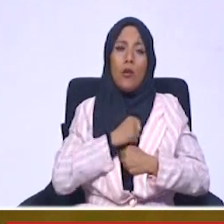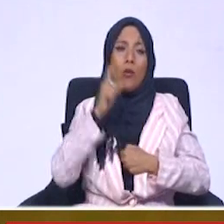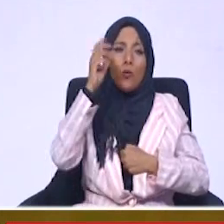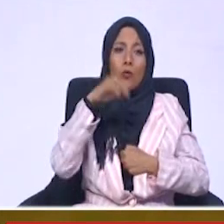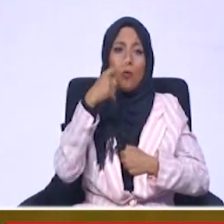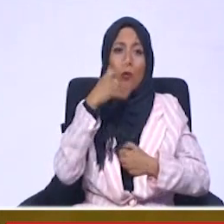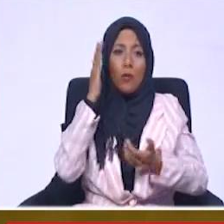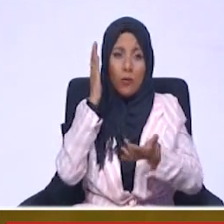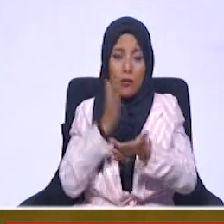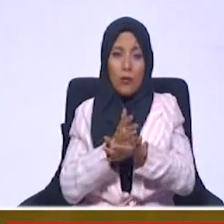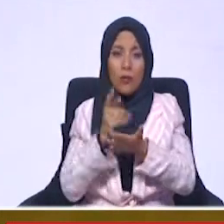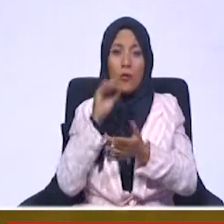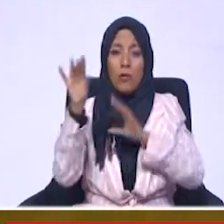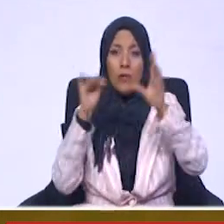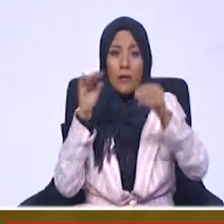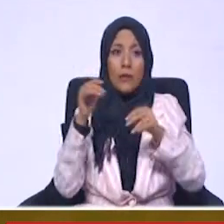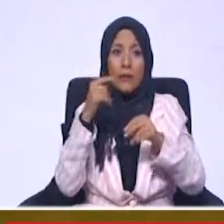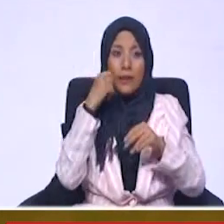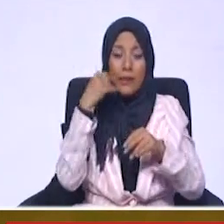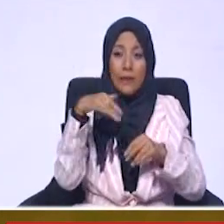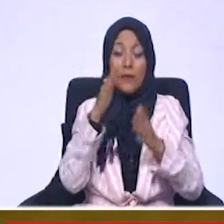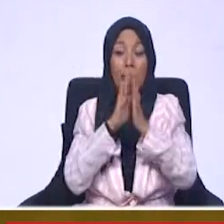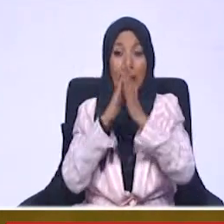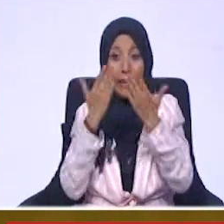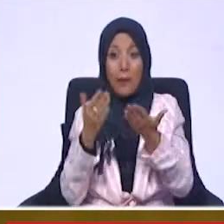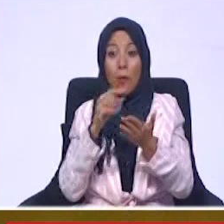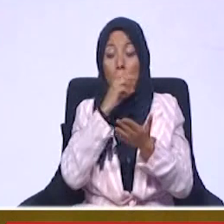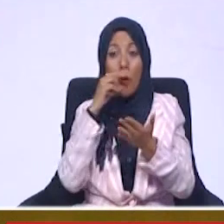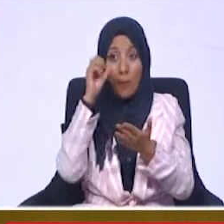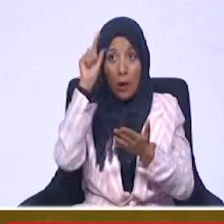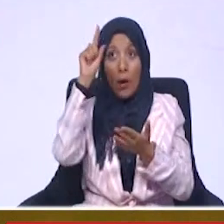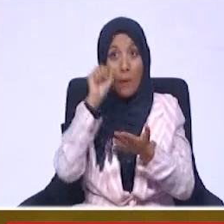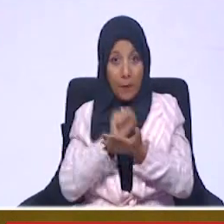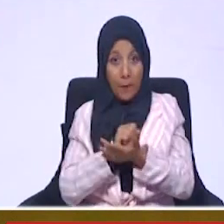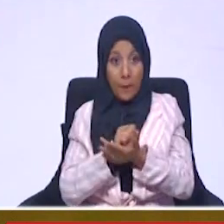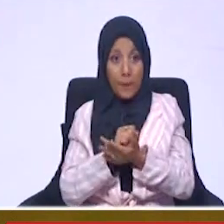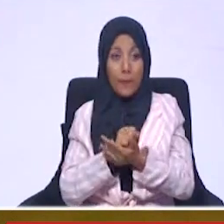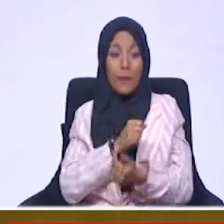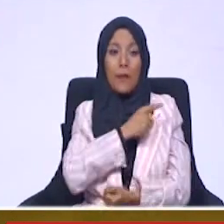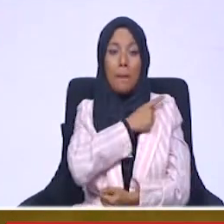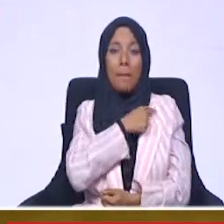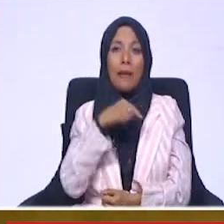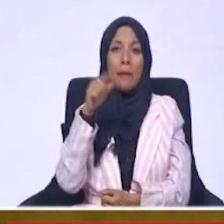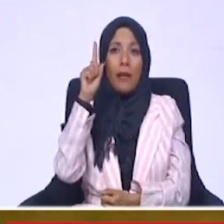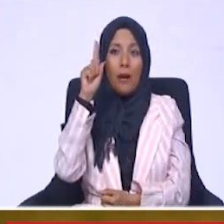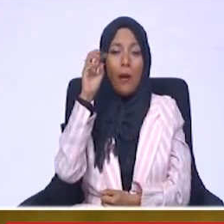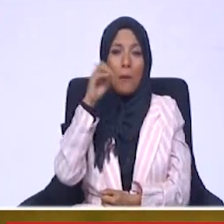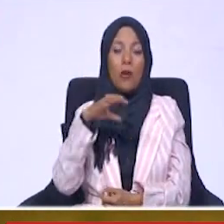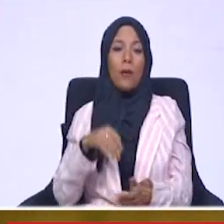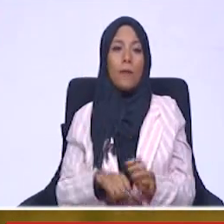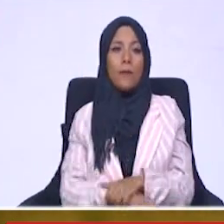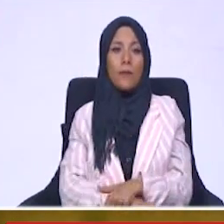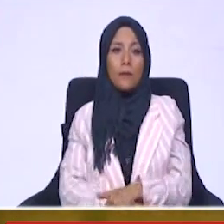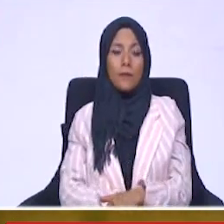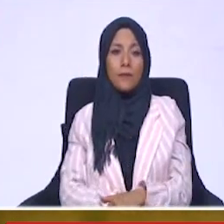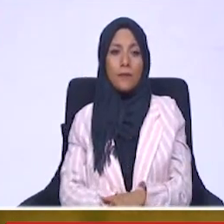الحق وهو اصدق القائلين في كتابه العزيز بسم الله الرحمن